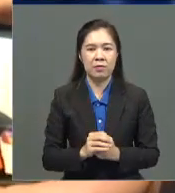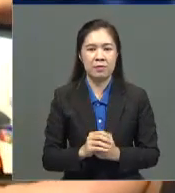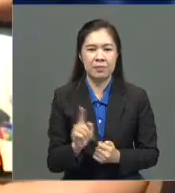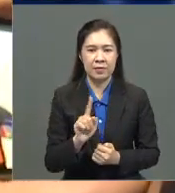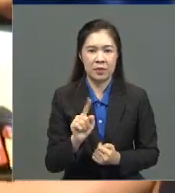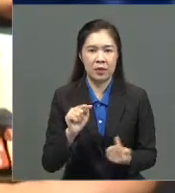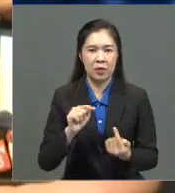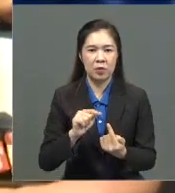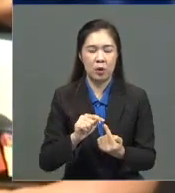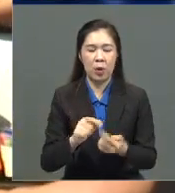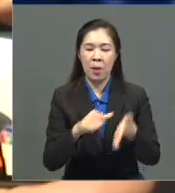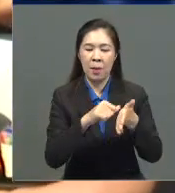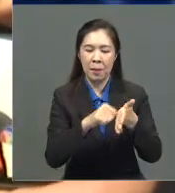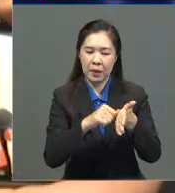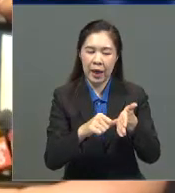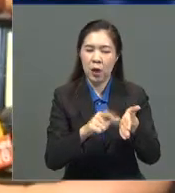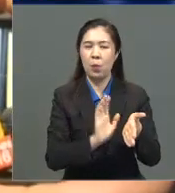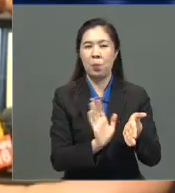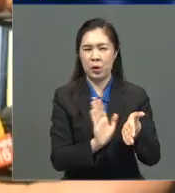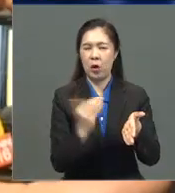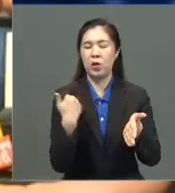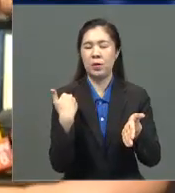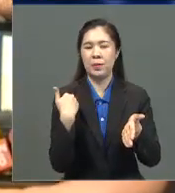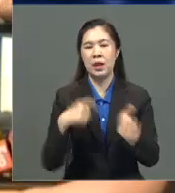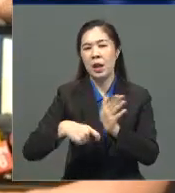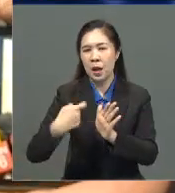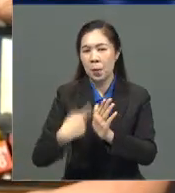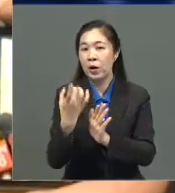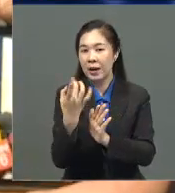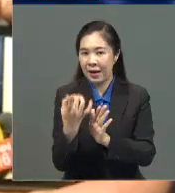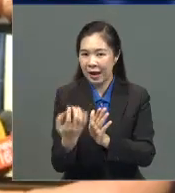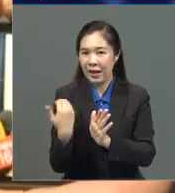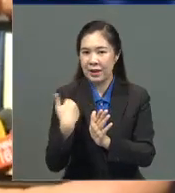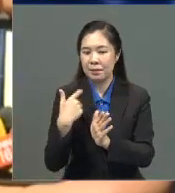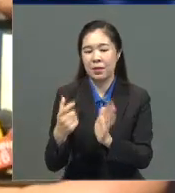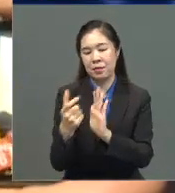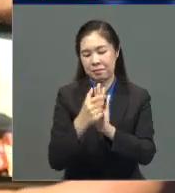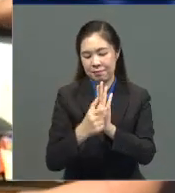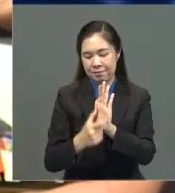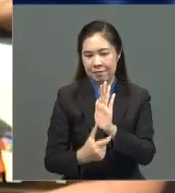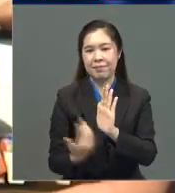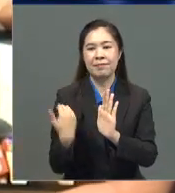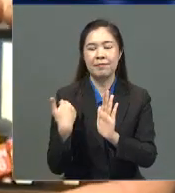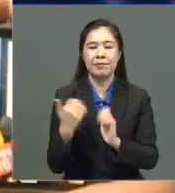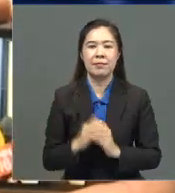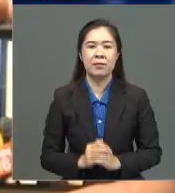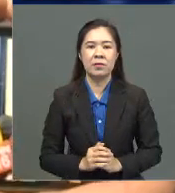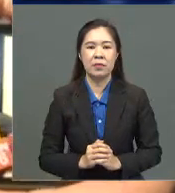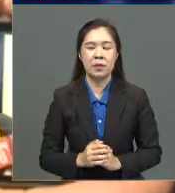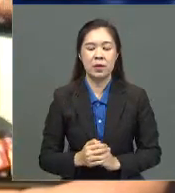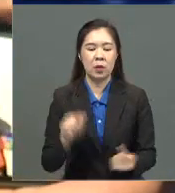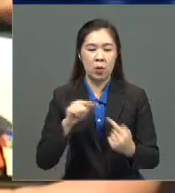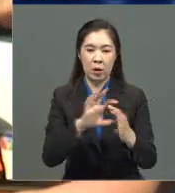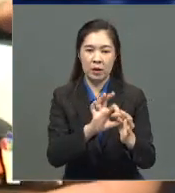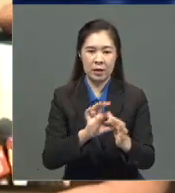ว่าแบบเดิมเหมาะสมแล้วก็มีนะครับแต่ว่าเหตุผลคืออะไรอันนี้เราก็จะใส่ไปให้หมดแล้วก็เป็นเป็นเรื่องของการ